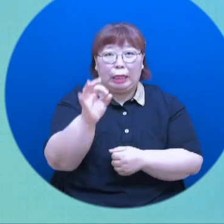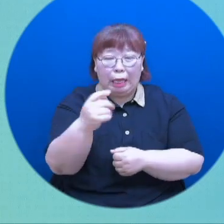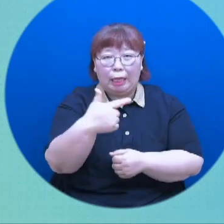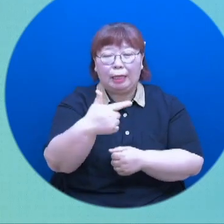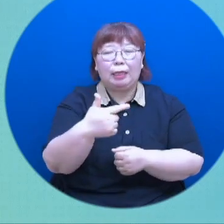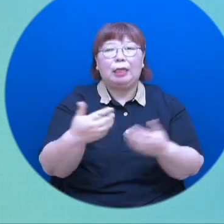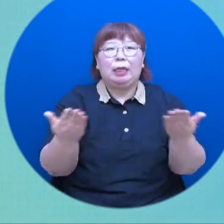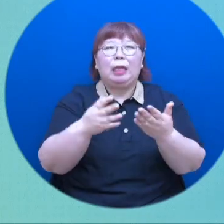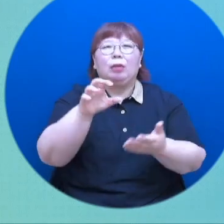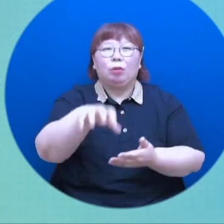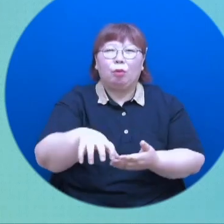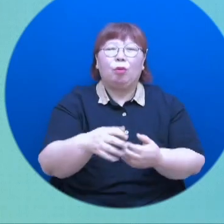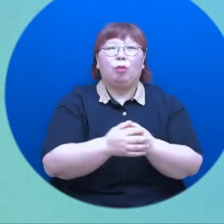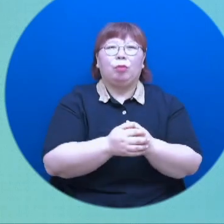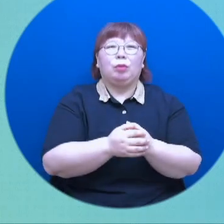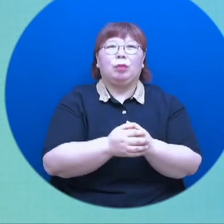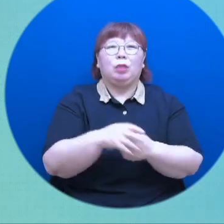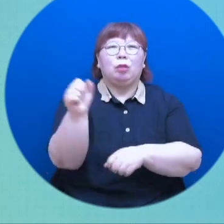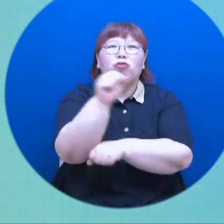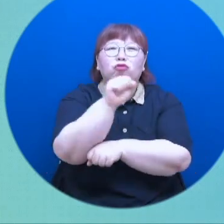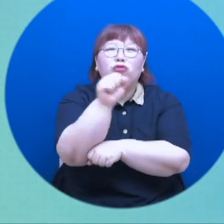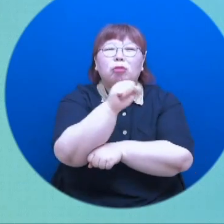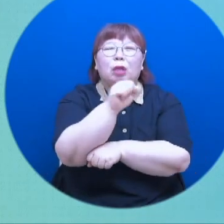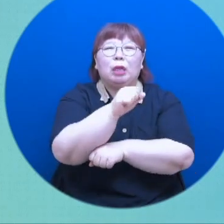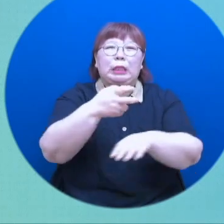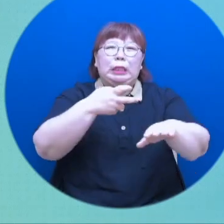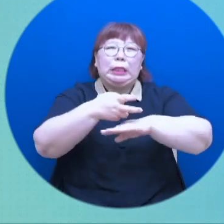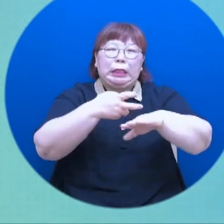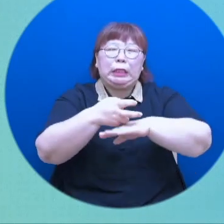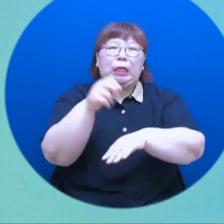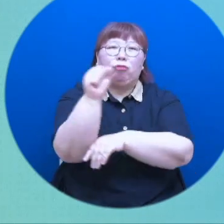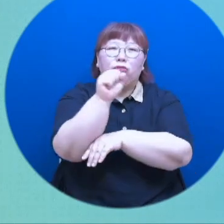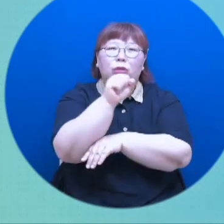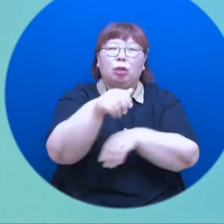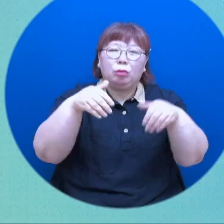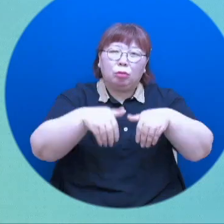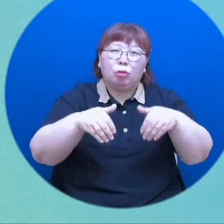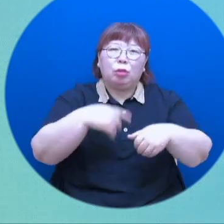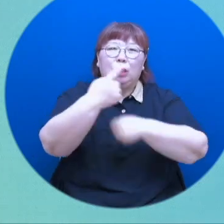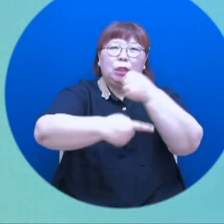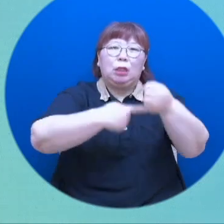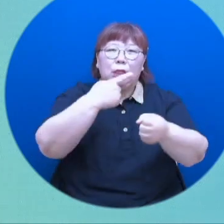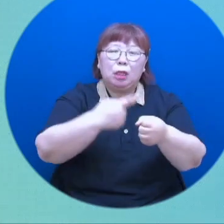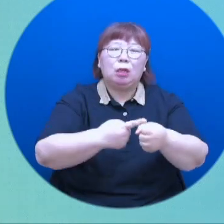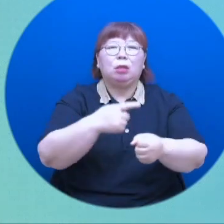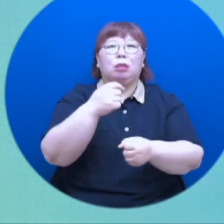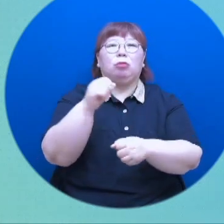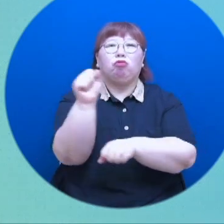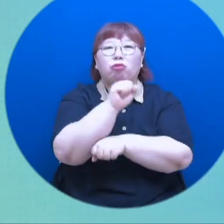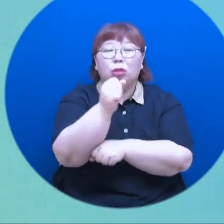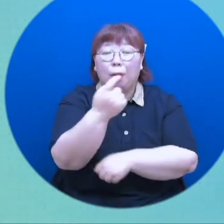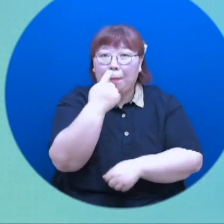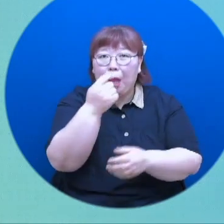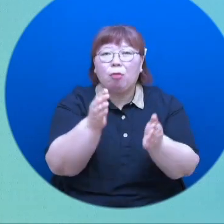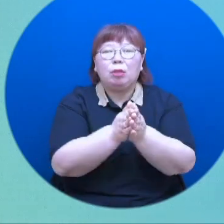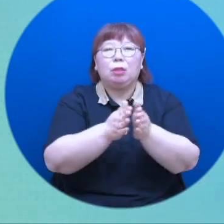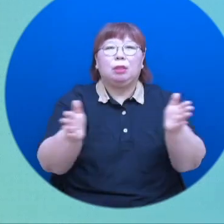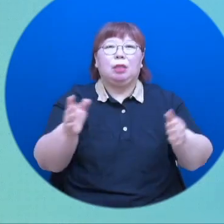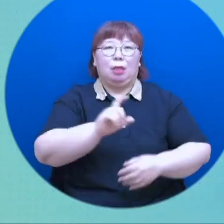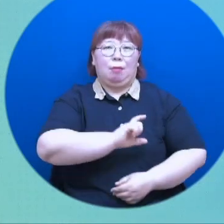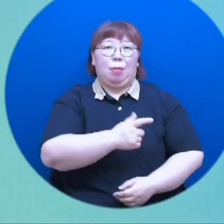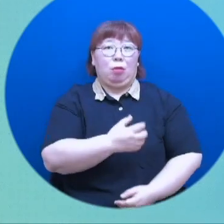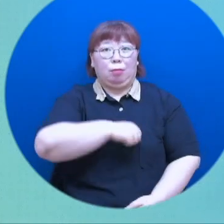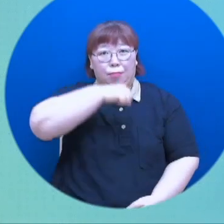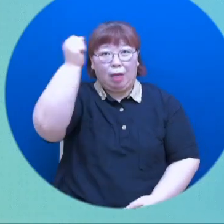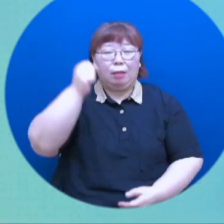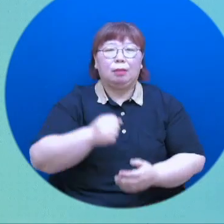배달하는 옛날 3년차가 있었어요. 그 조수를 하면서 1년 동안을 운전을 배운 거예요. 그리고 운전면허를